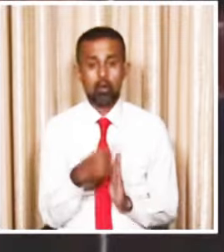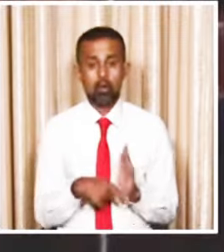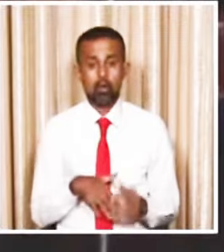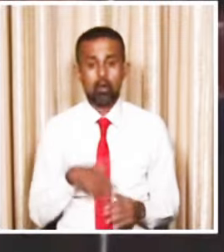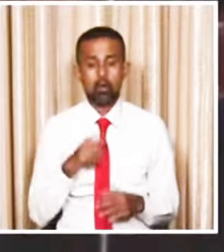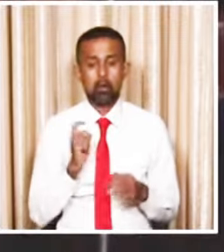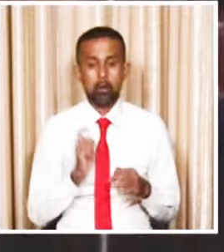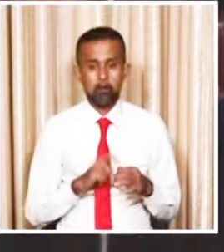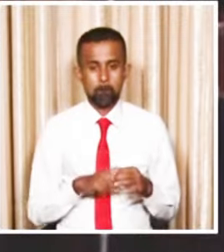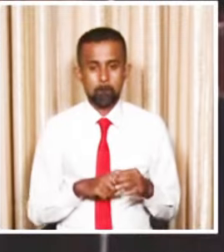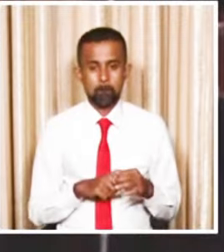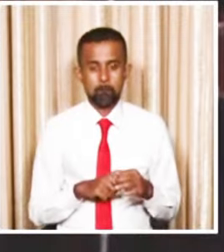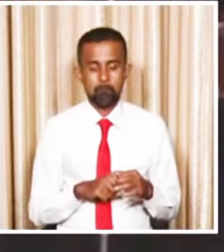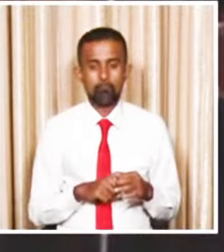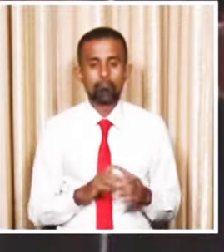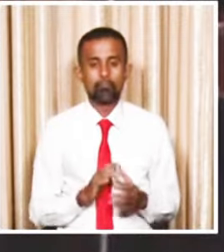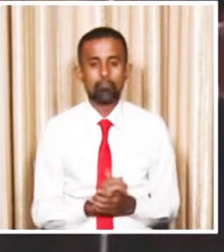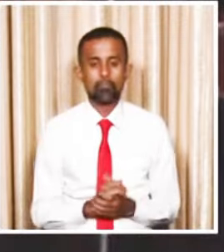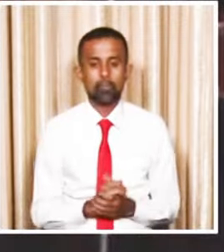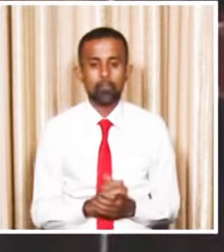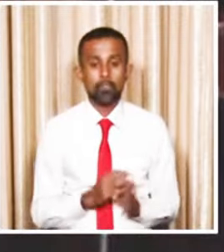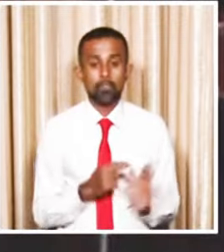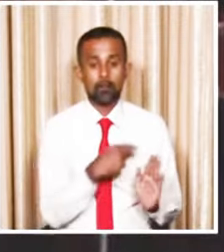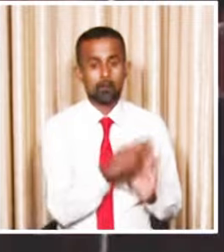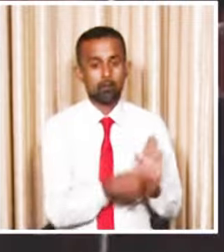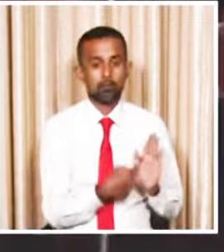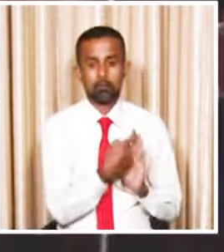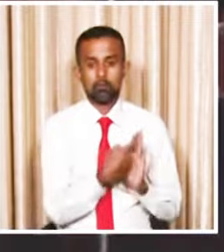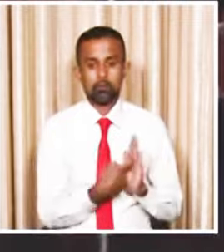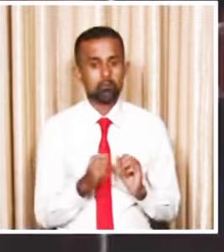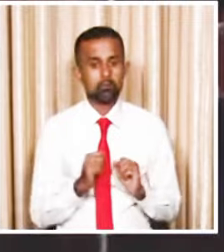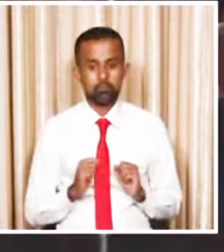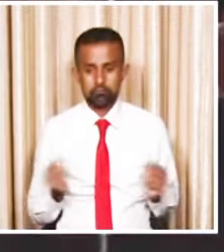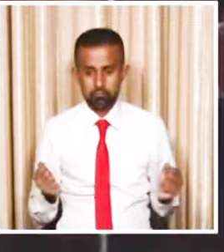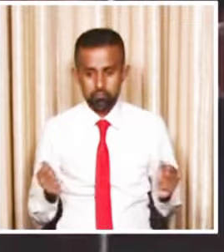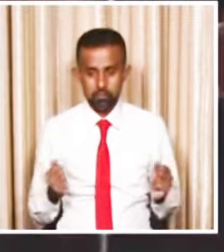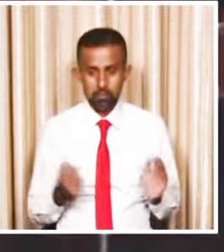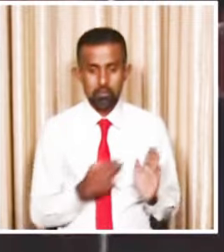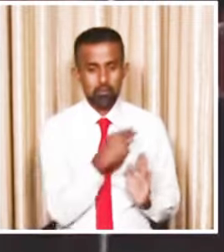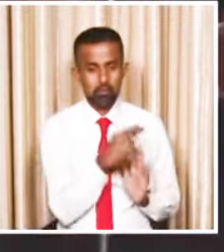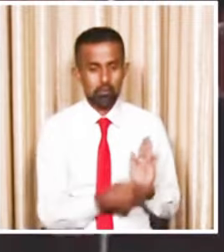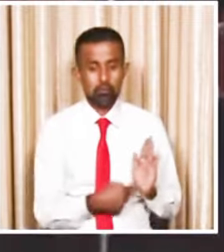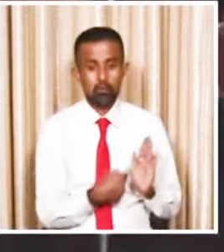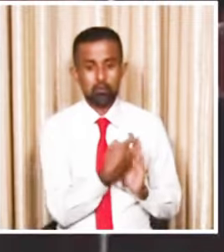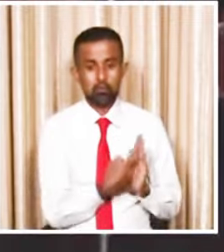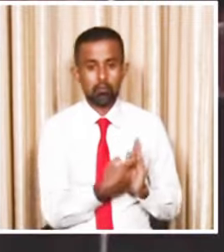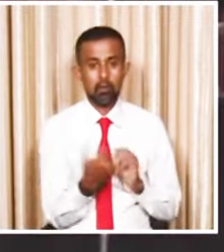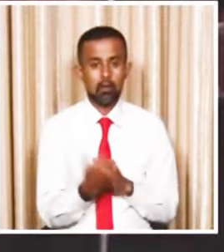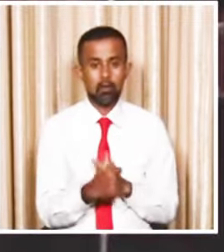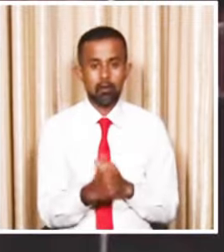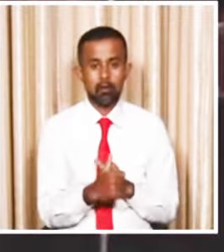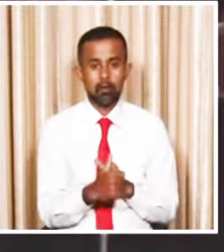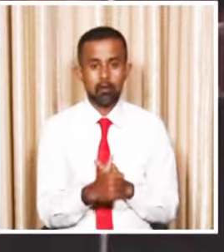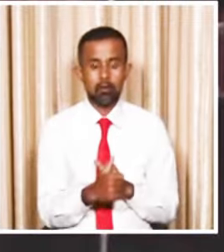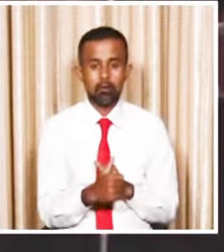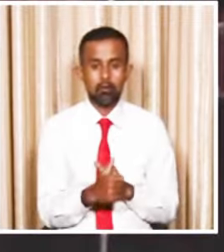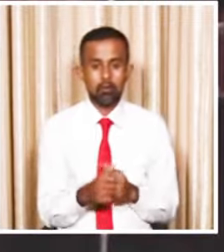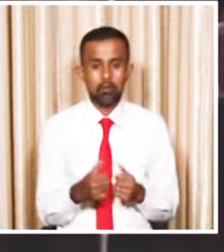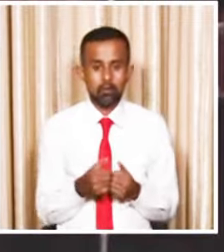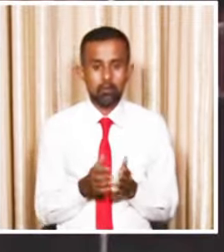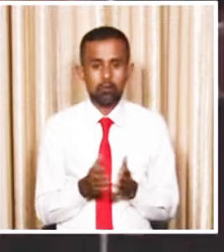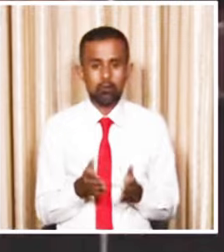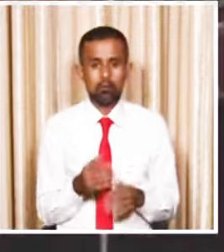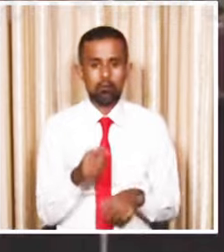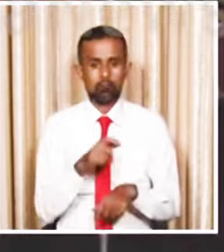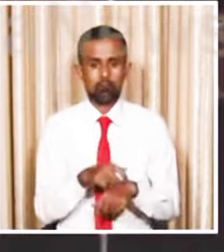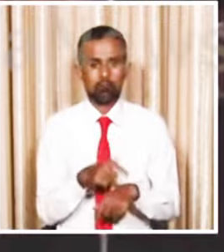ප්‍රශ්නයක් තමයි ගරු මූලාසනාට බඳිතුමනි ජාතික ප්‍රතිපත්ති නැතිකම හැබැයි ජාතික ප්‍රතිපත්ති සකස් කිරීම සඳහා මේ මේ තමුන්ගේ දුර්රකාලයේ